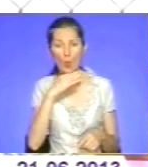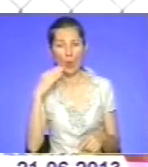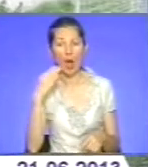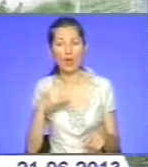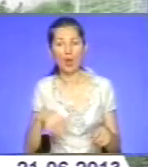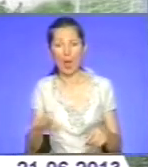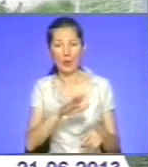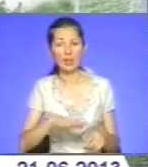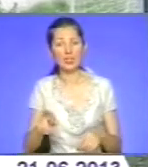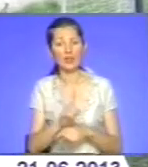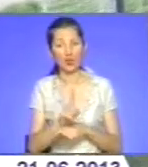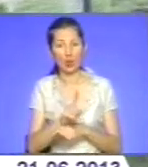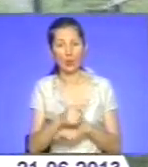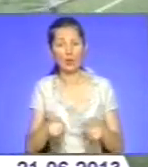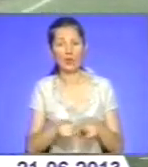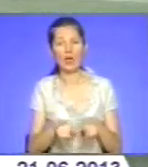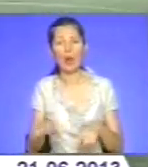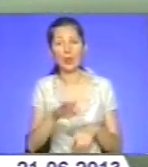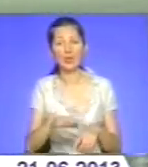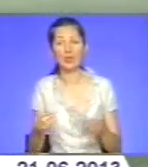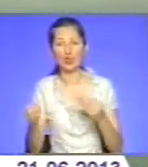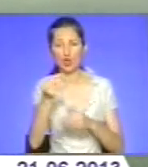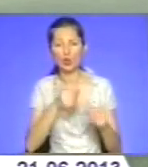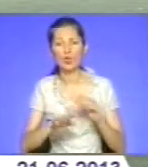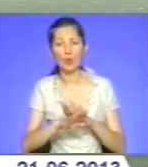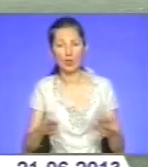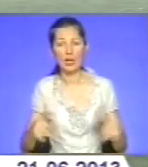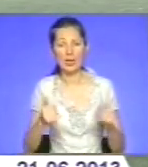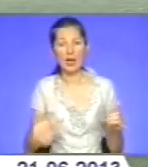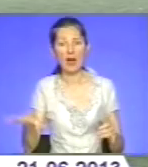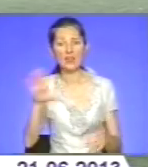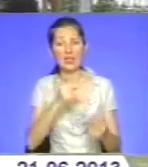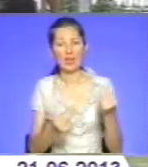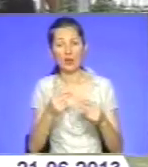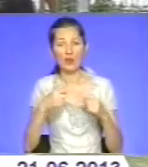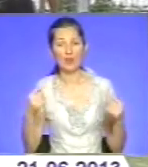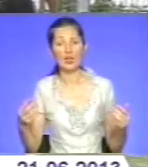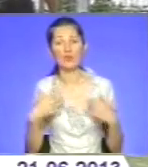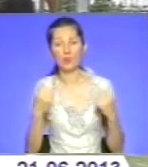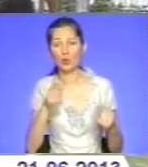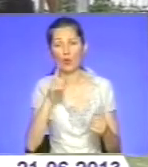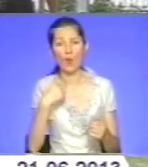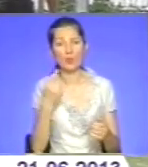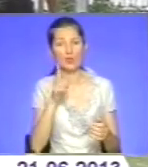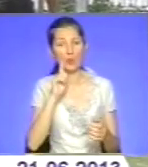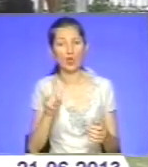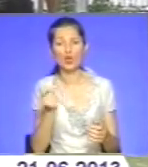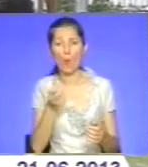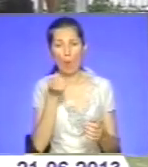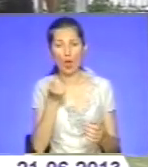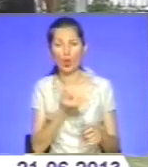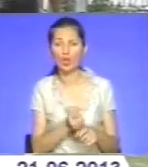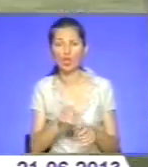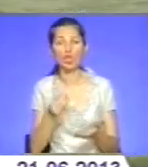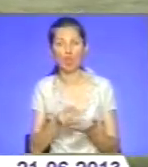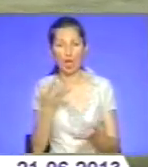Тернополі. Таких майданчиків зі штучним покриттям для всіх ігрових видів спорту в області поки що небагато. Вони досить вартісні,